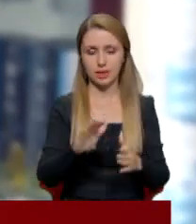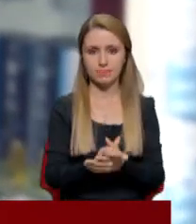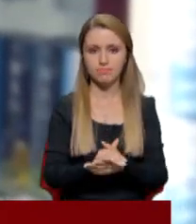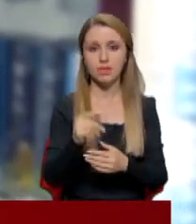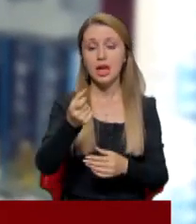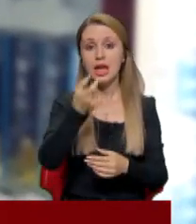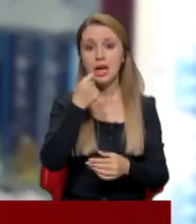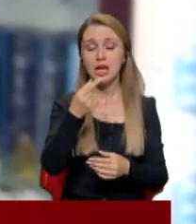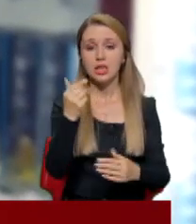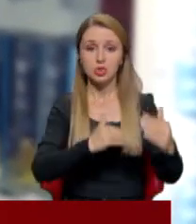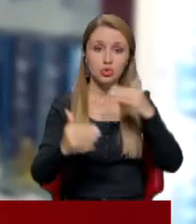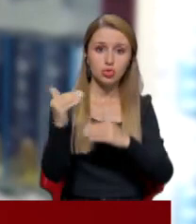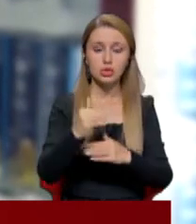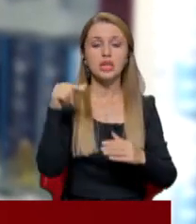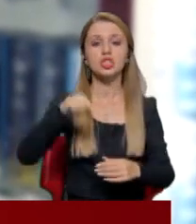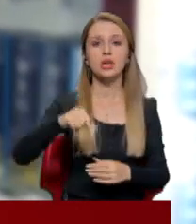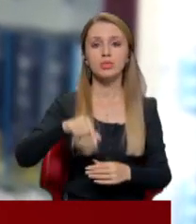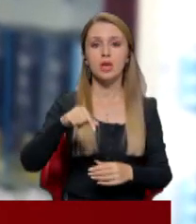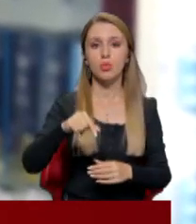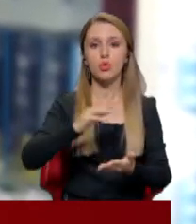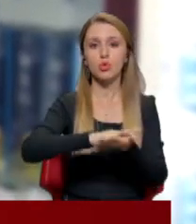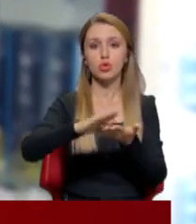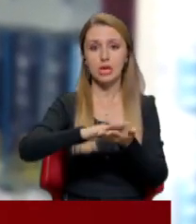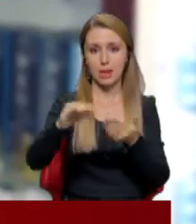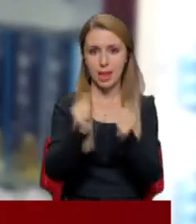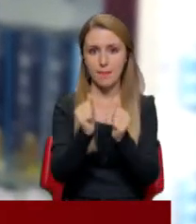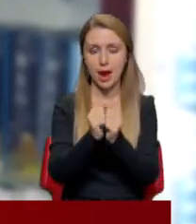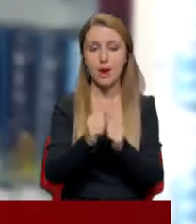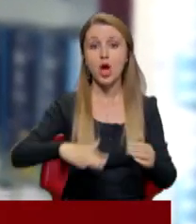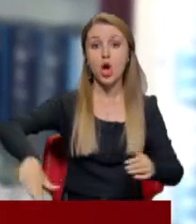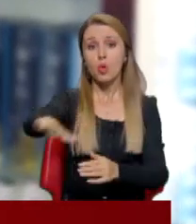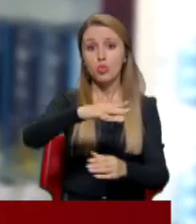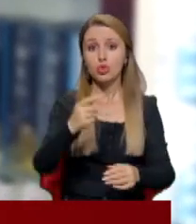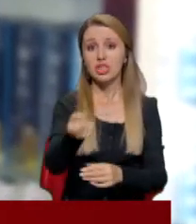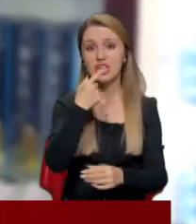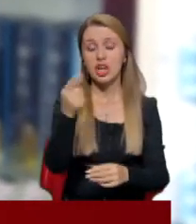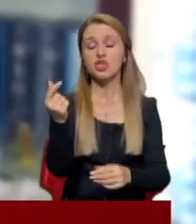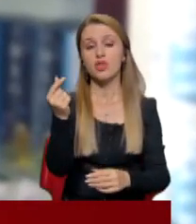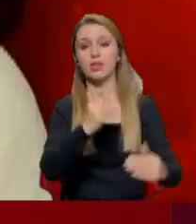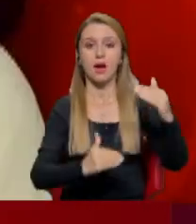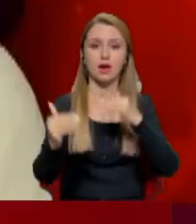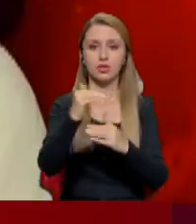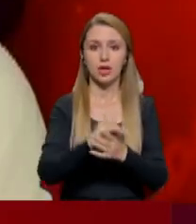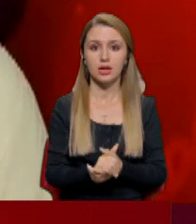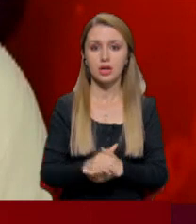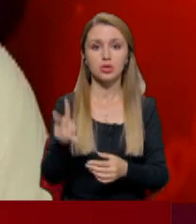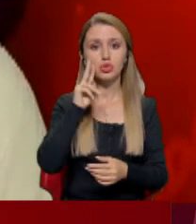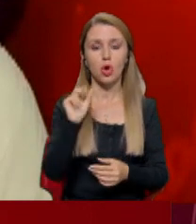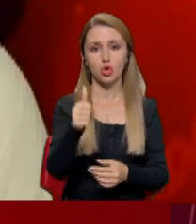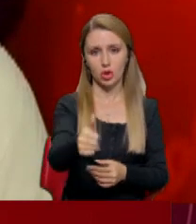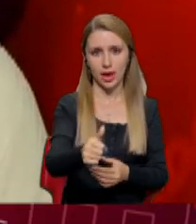İlaç fiyatları zaten yüksekti. Şimdi bu güncelleme ile birlikte bütün ilaçların fiyatı daha da artacak. Son